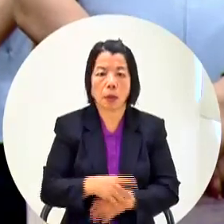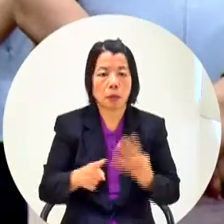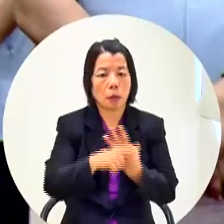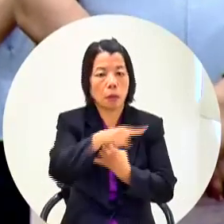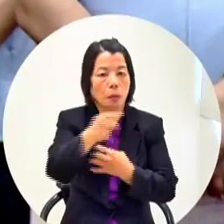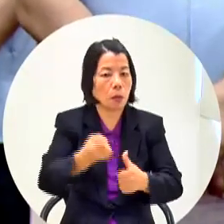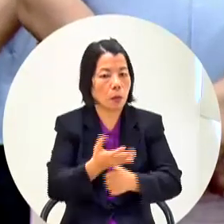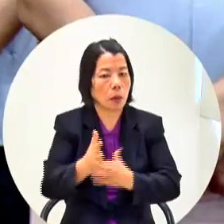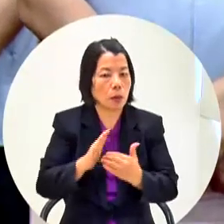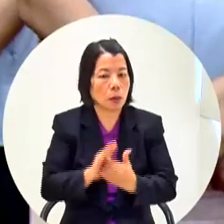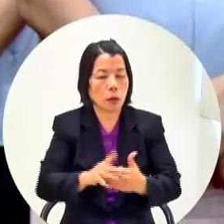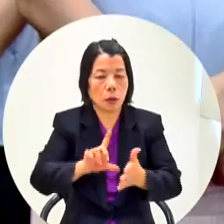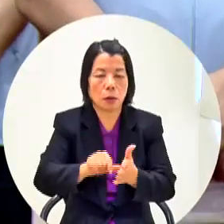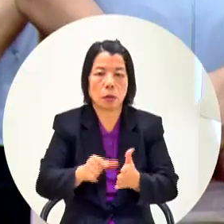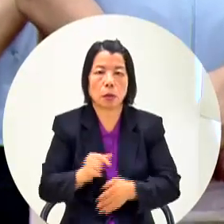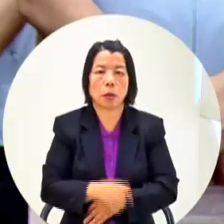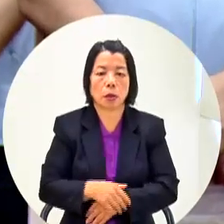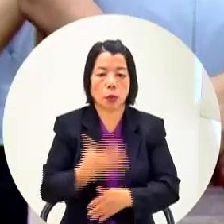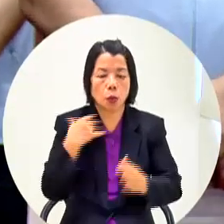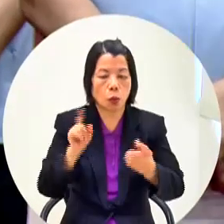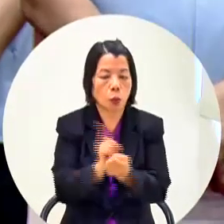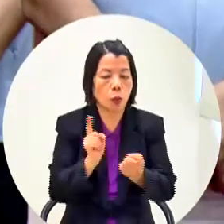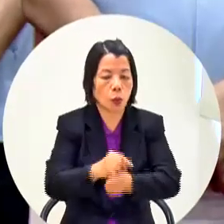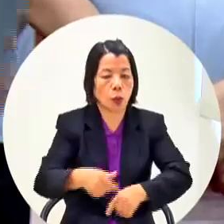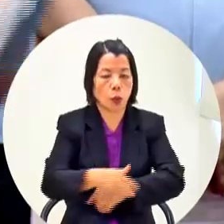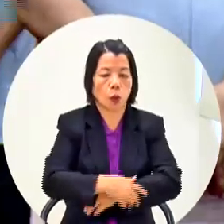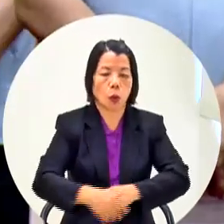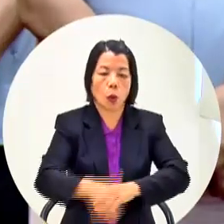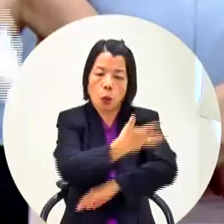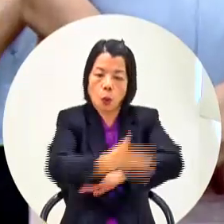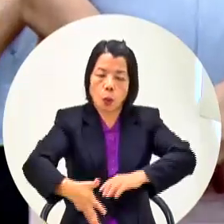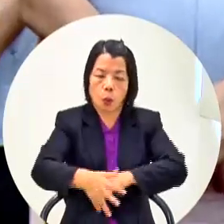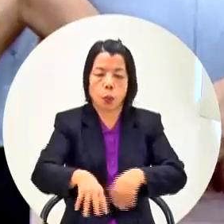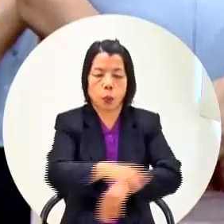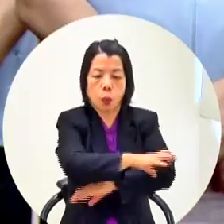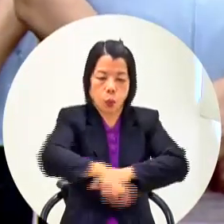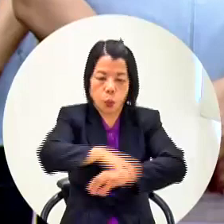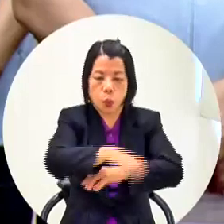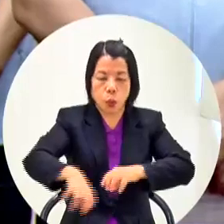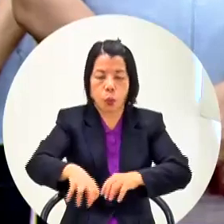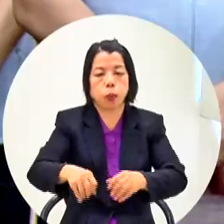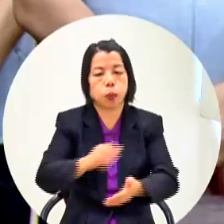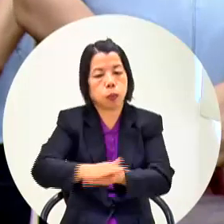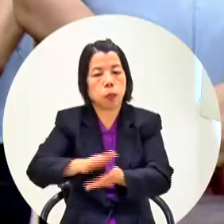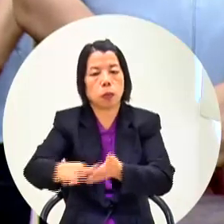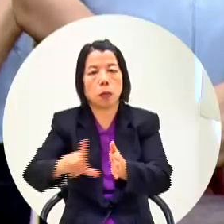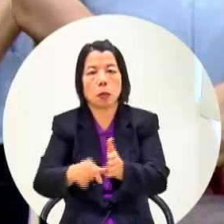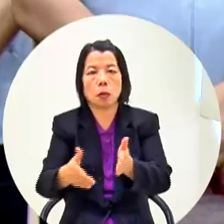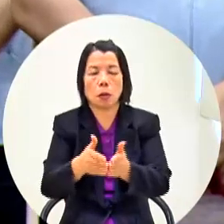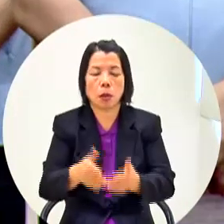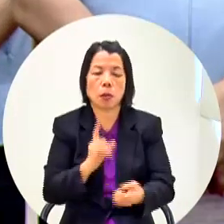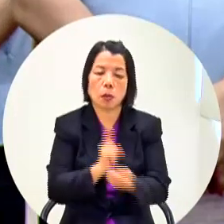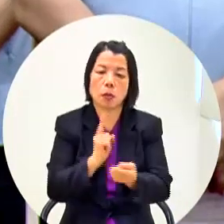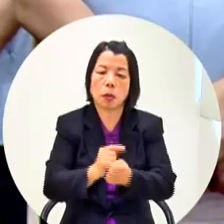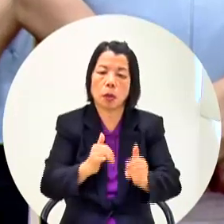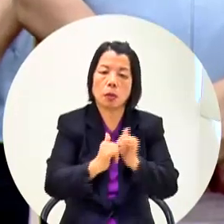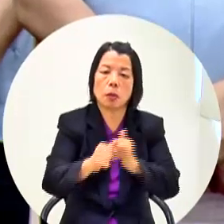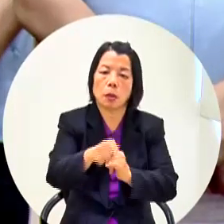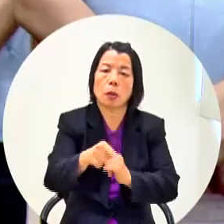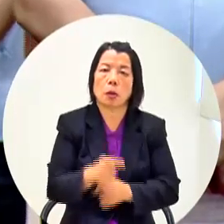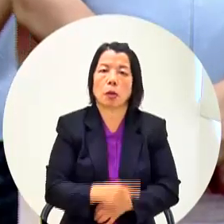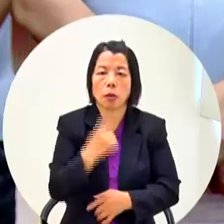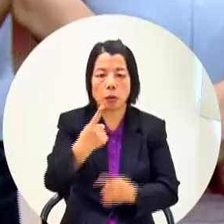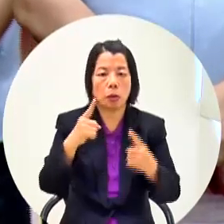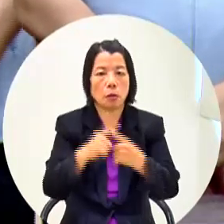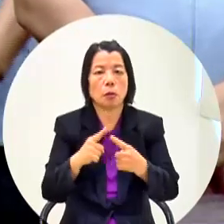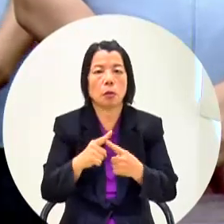同时，当我们都在疏浚的同时，当我们都在帮市民把关安全的同时，有一个人来到高雄市，把我